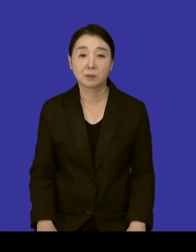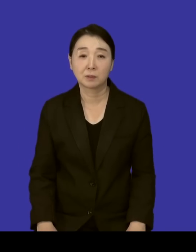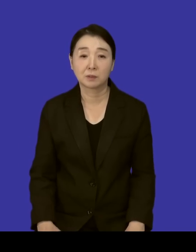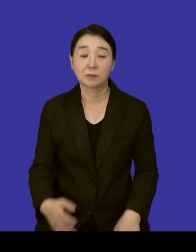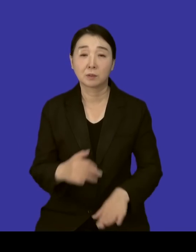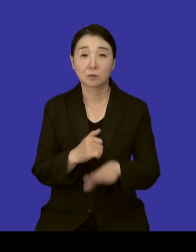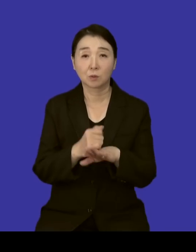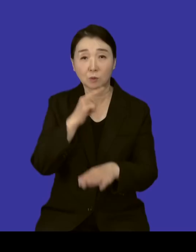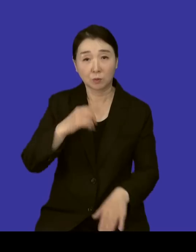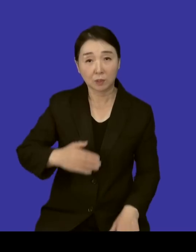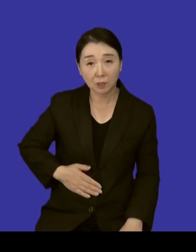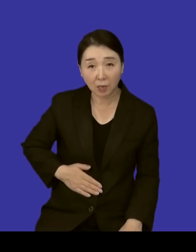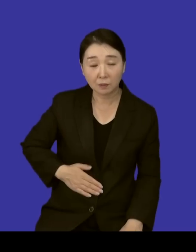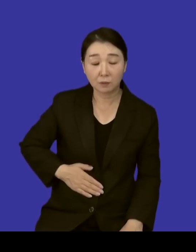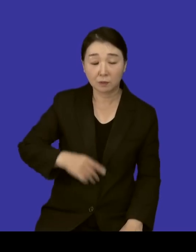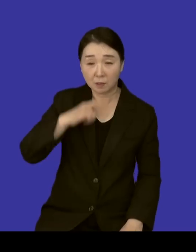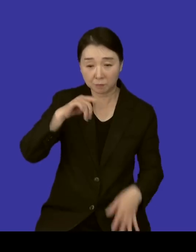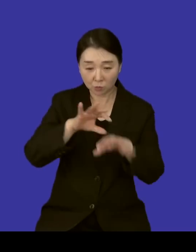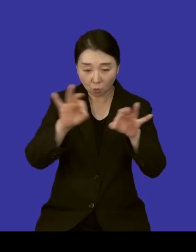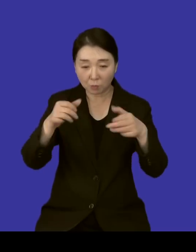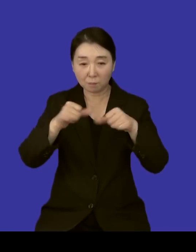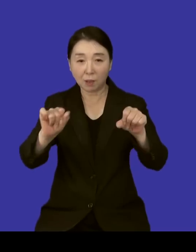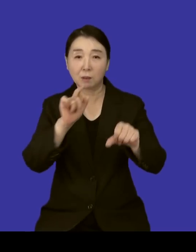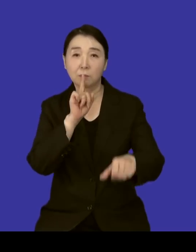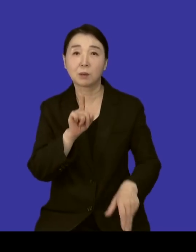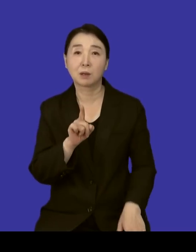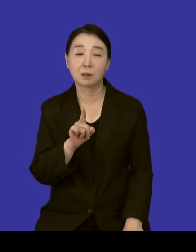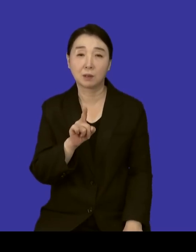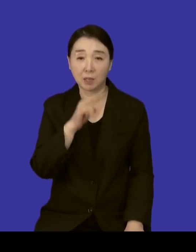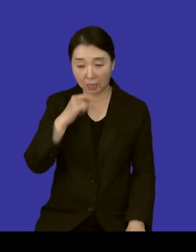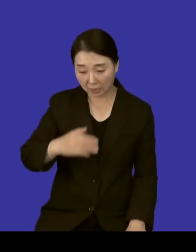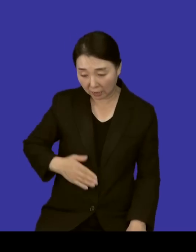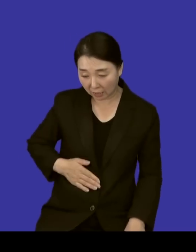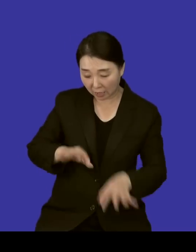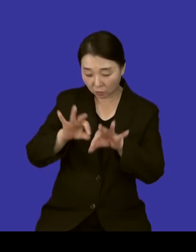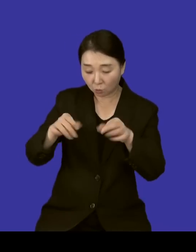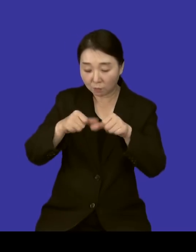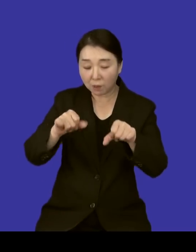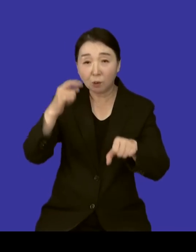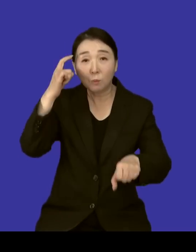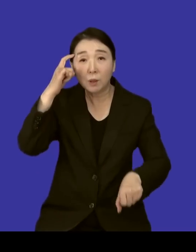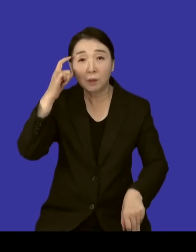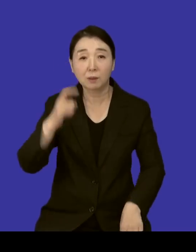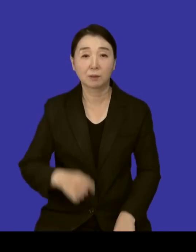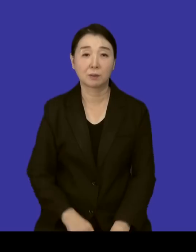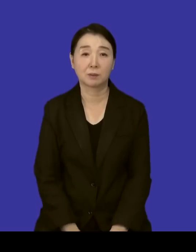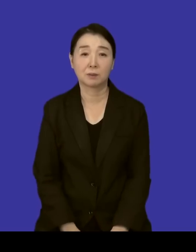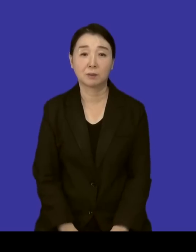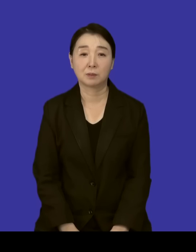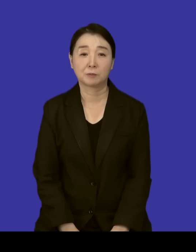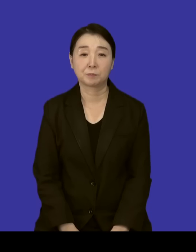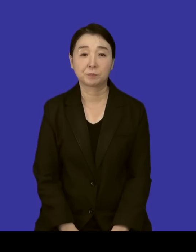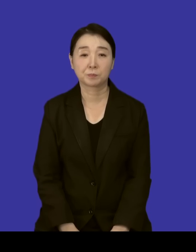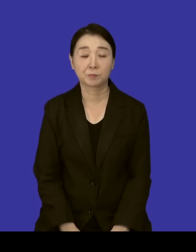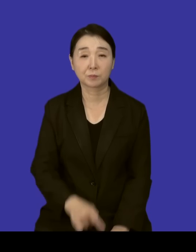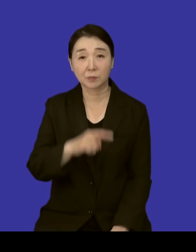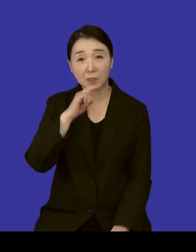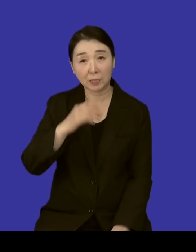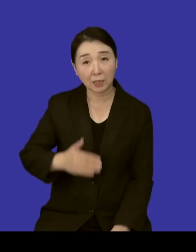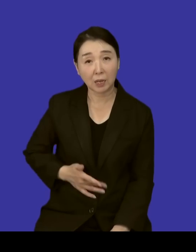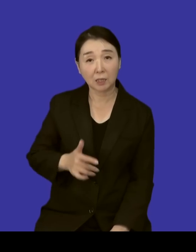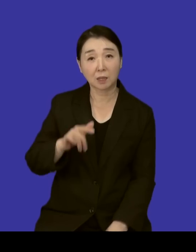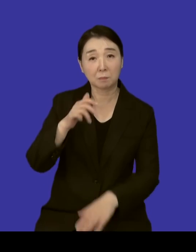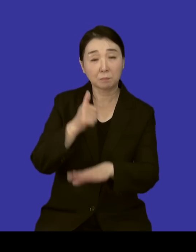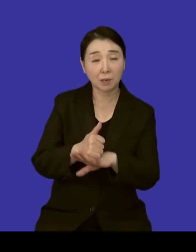간동맥이 파열이 됐다는 거예요. 예. 그래서 간동맥이 왜 파열이 되냐 그랬더니 간암 말기가 돼서